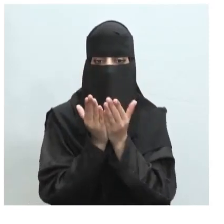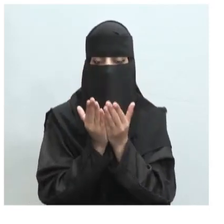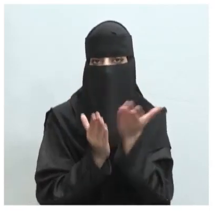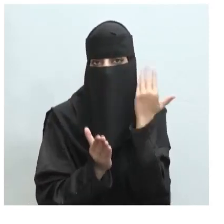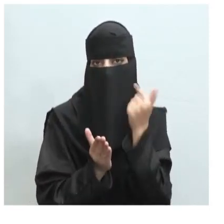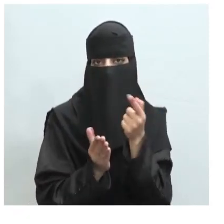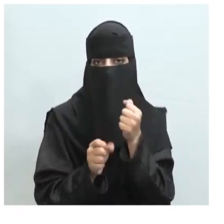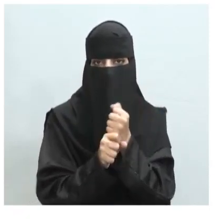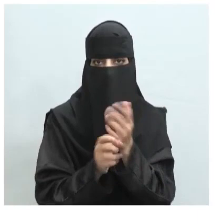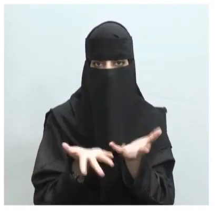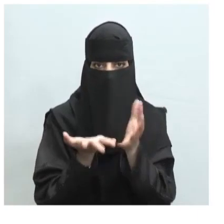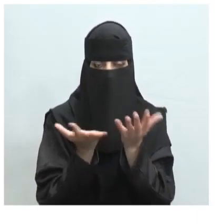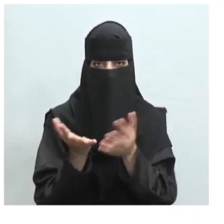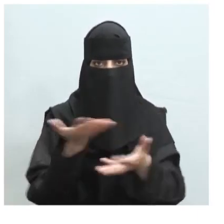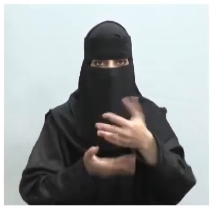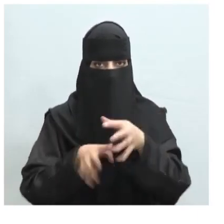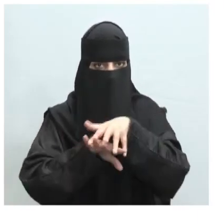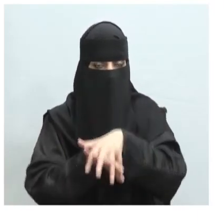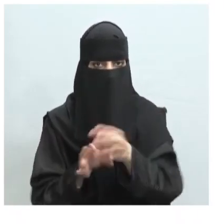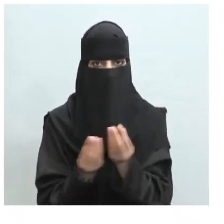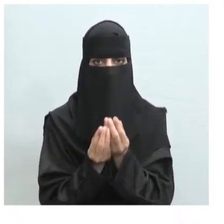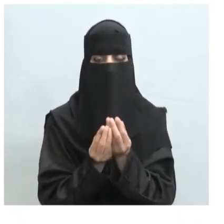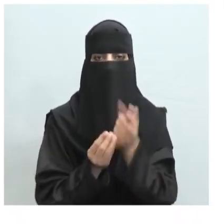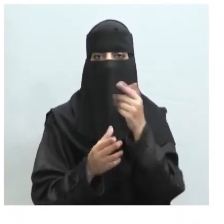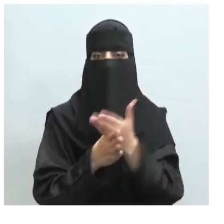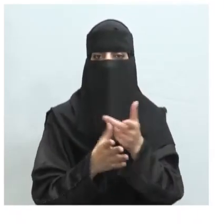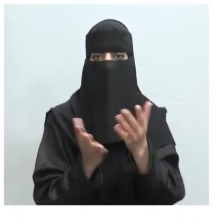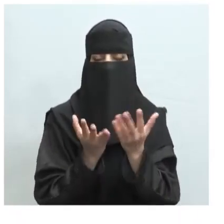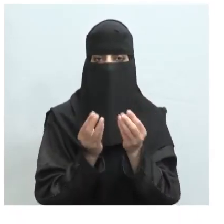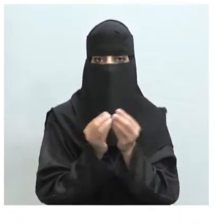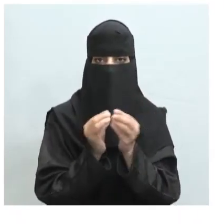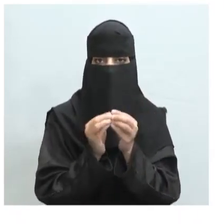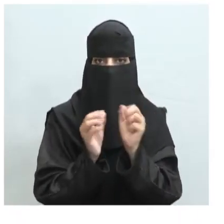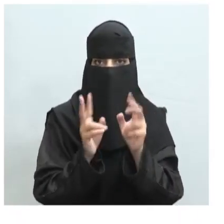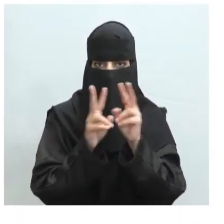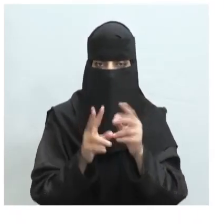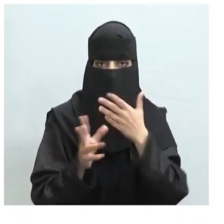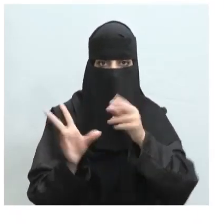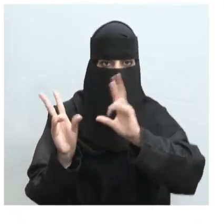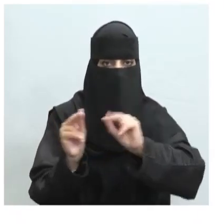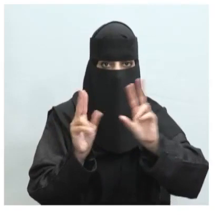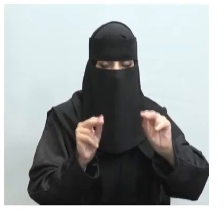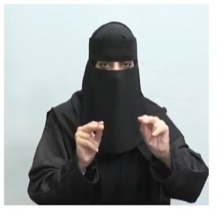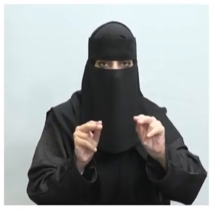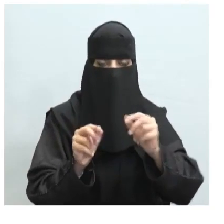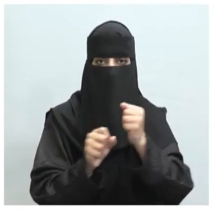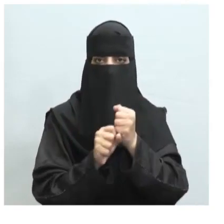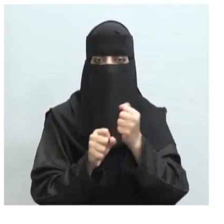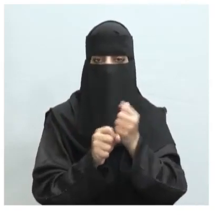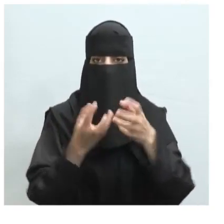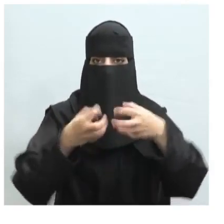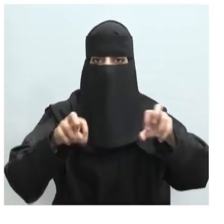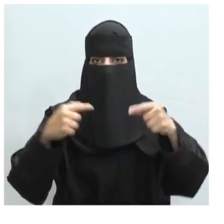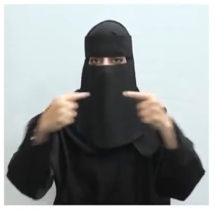الماضي طريقه تفاعلي هذه الشحنات الكهربائيه فالشحنات الكهربائيه المتشابهه يحصل بينهما